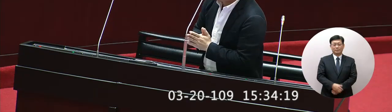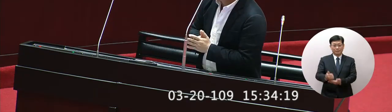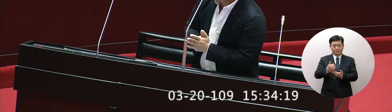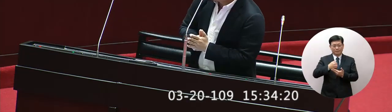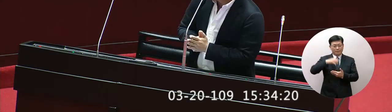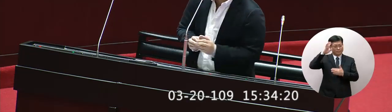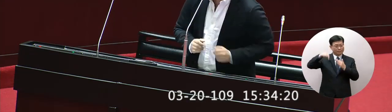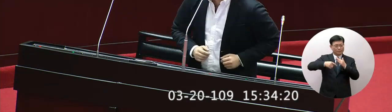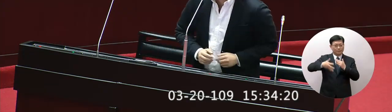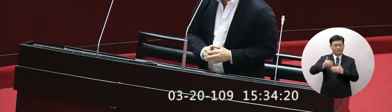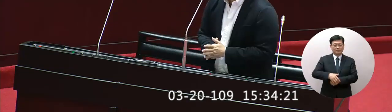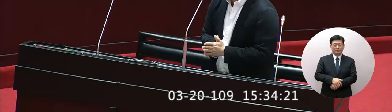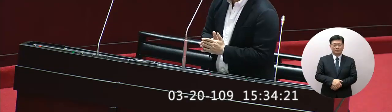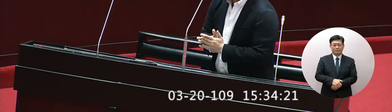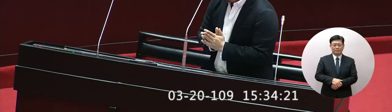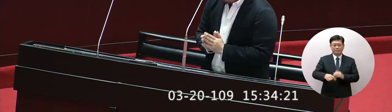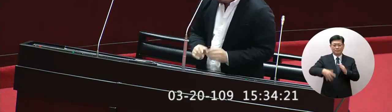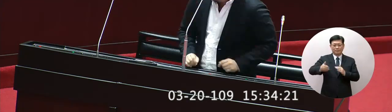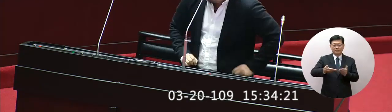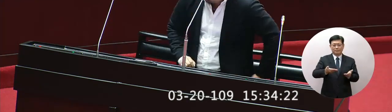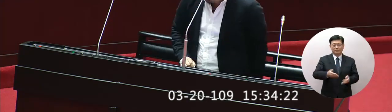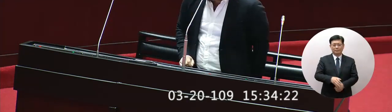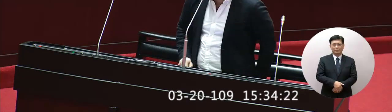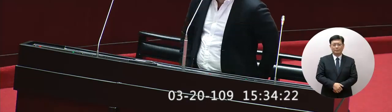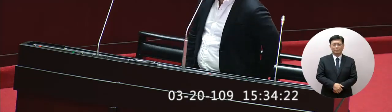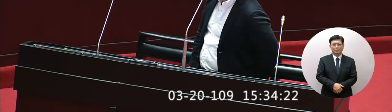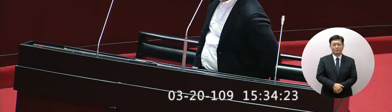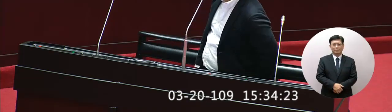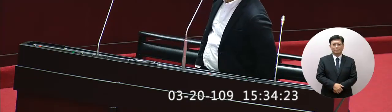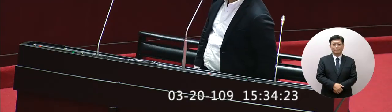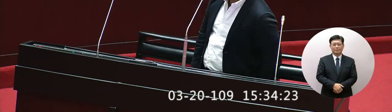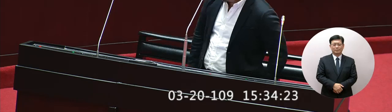请苏院长。 苏院长，请。